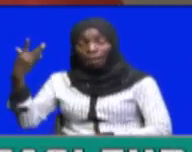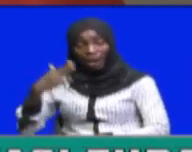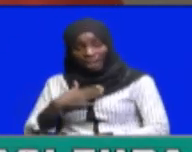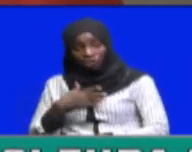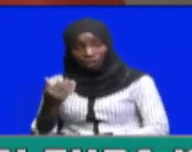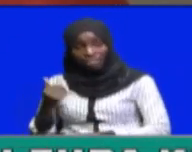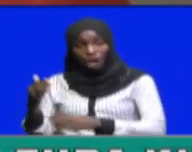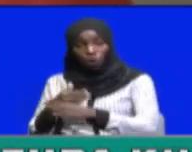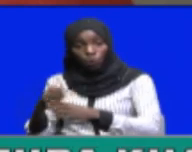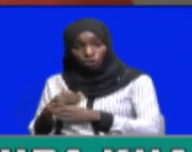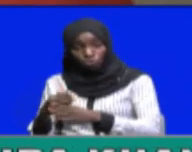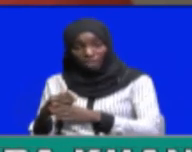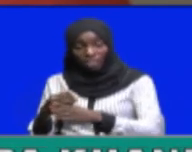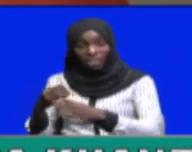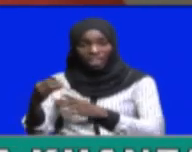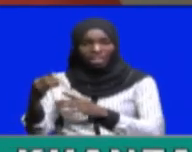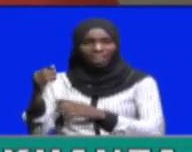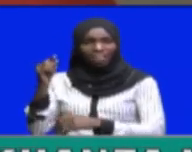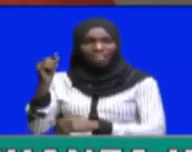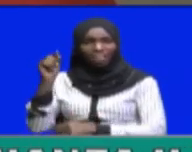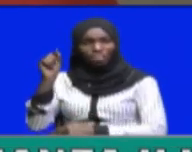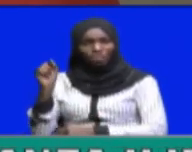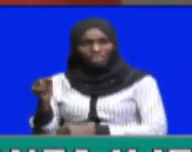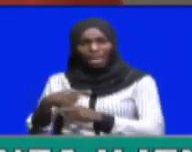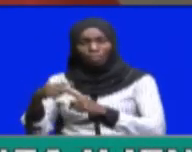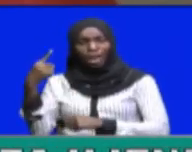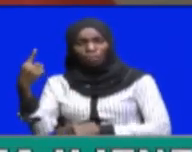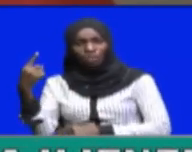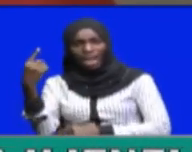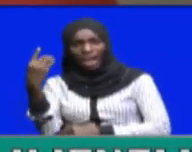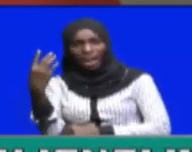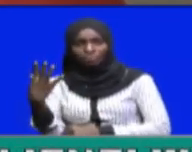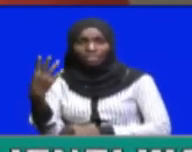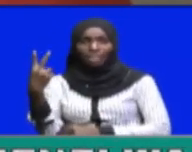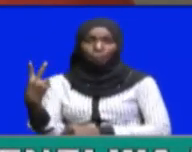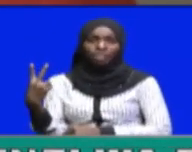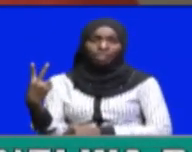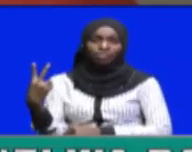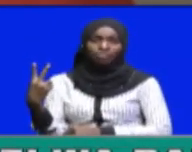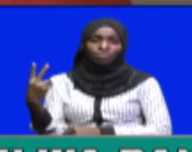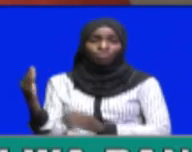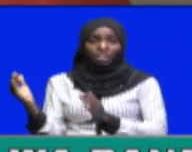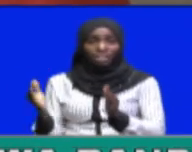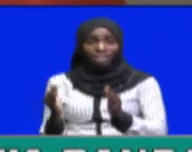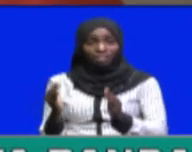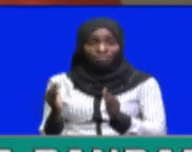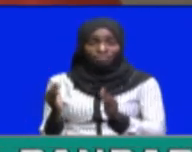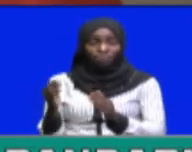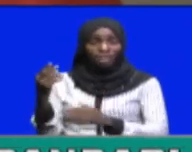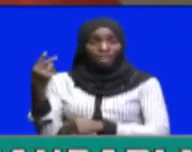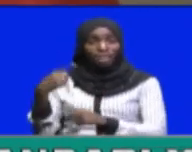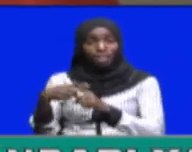namba nyota 152 nyota 29 hash,